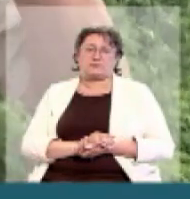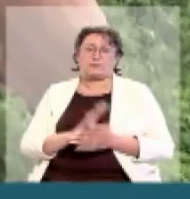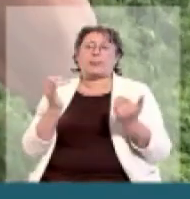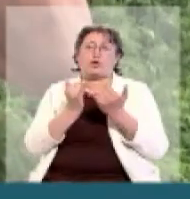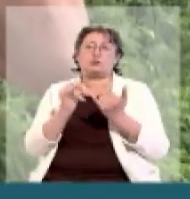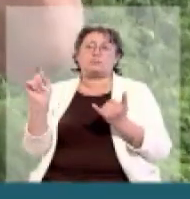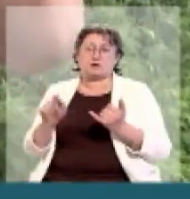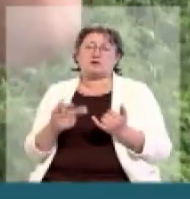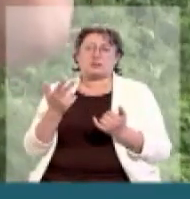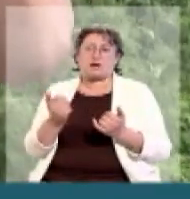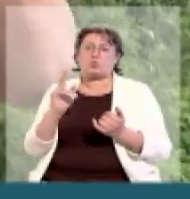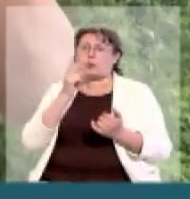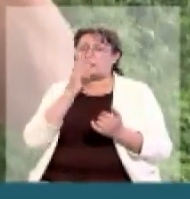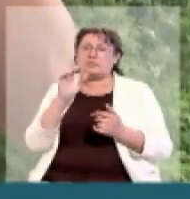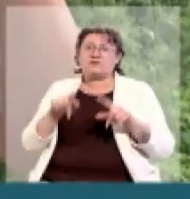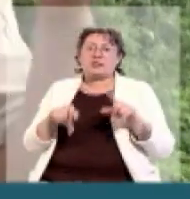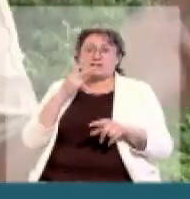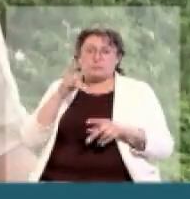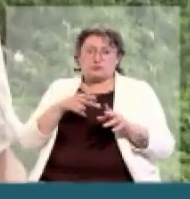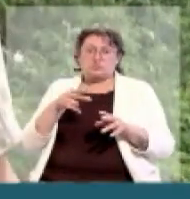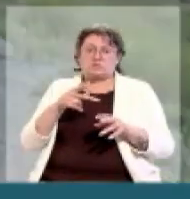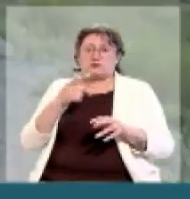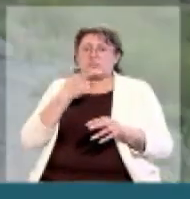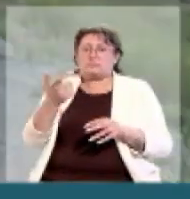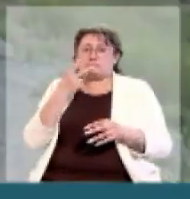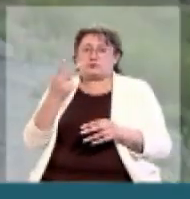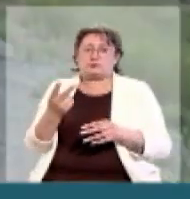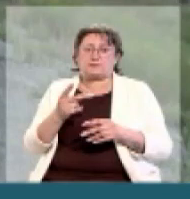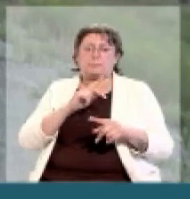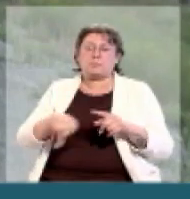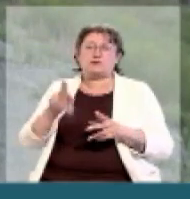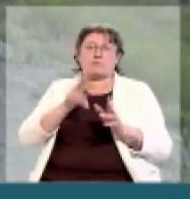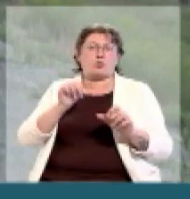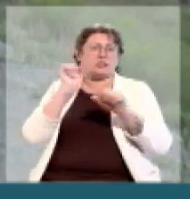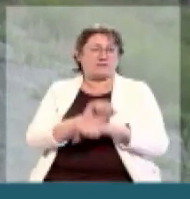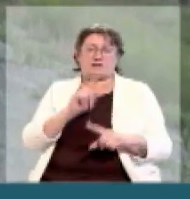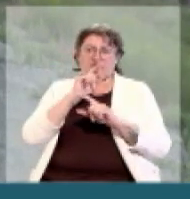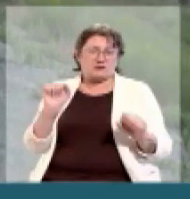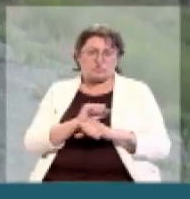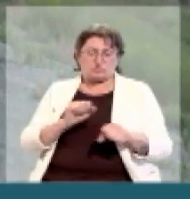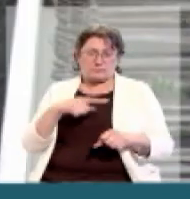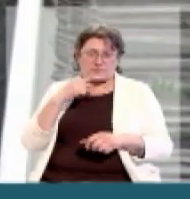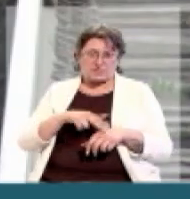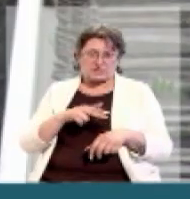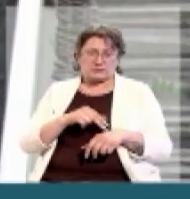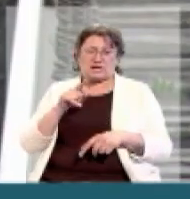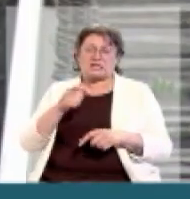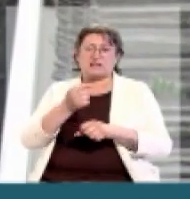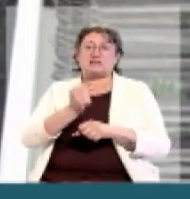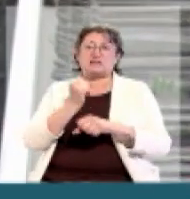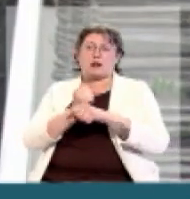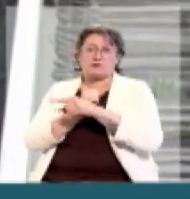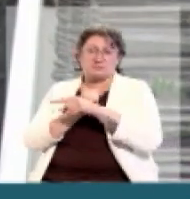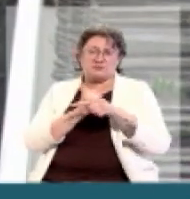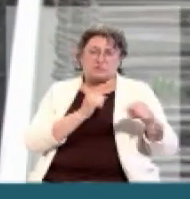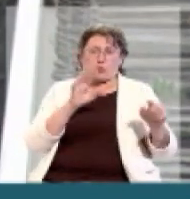Гости приезжают, в основном, да, кто не видел поезда, и им в дикость этот поезд. Быстро остановить поезд невозможно, говорят полицейские. Его тормозной путь